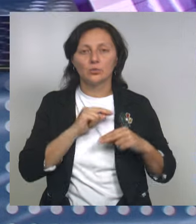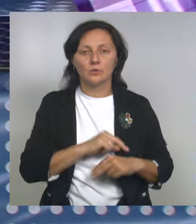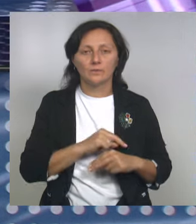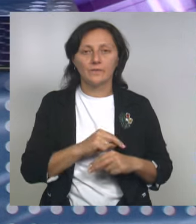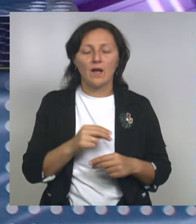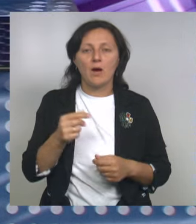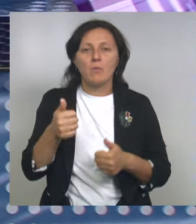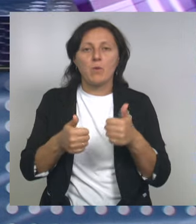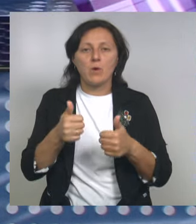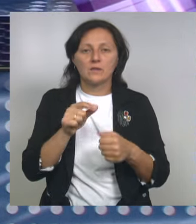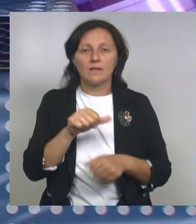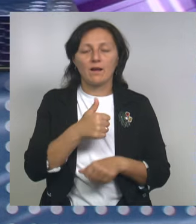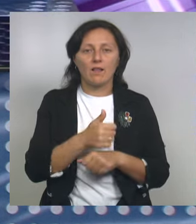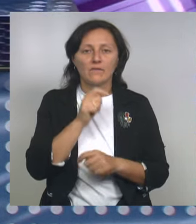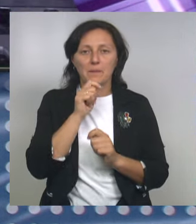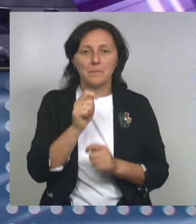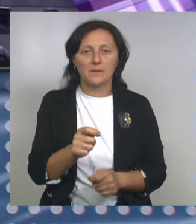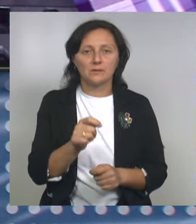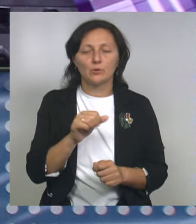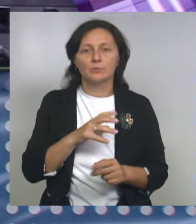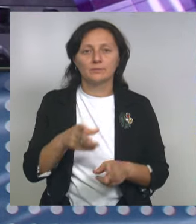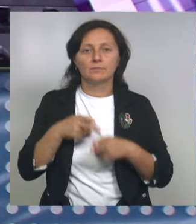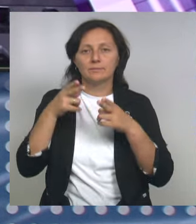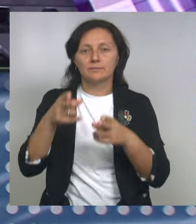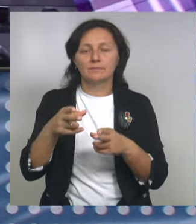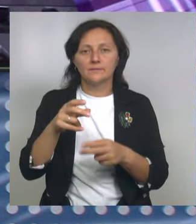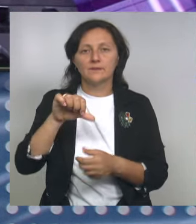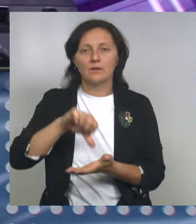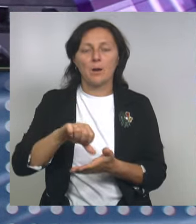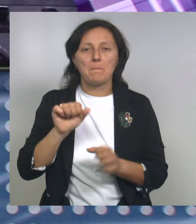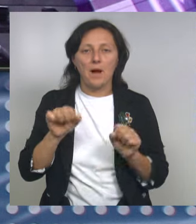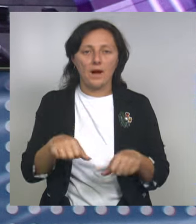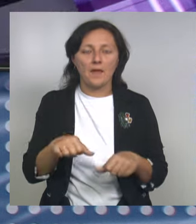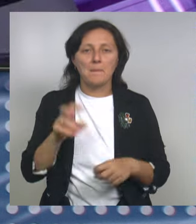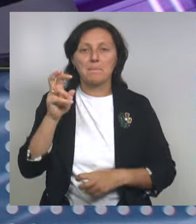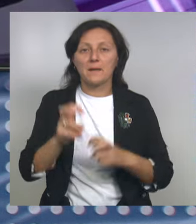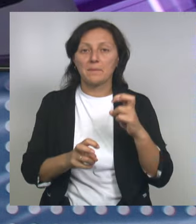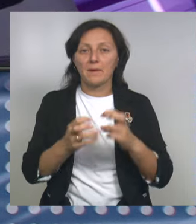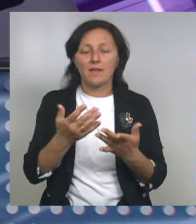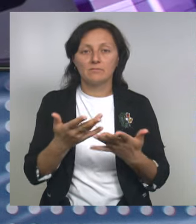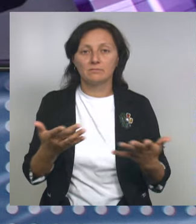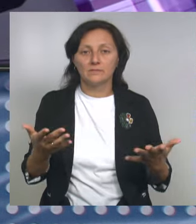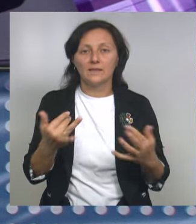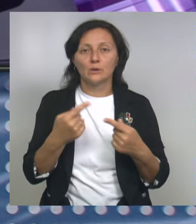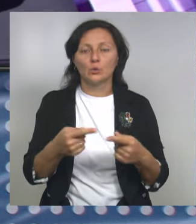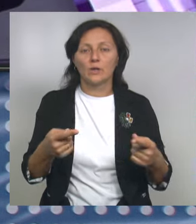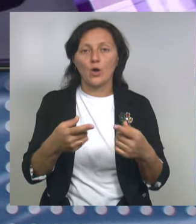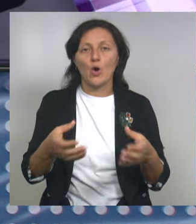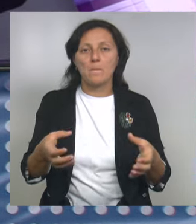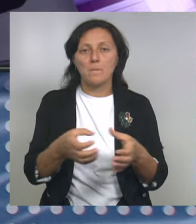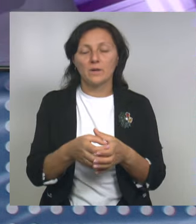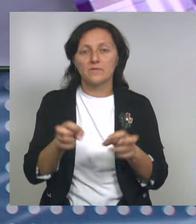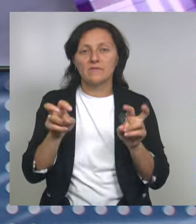главный приз, возможность представить наш субъект на всероссийском уровне, могли предприятия и участники нацпроекта, а также другие компании в